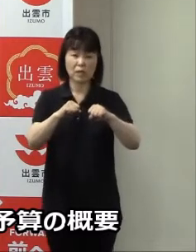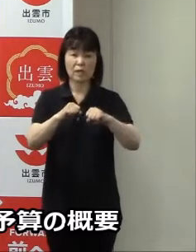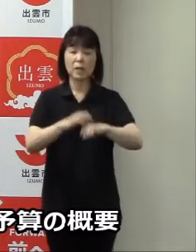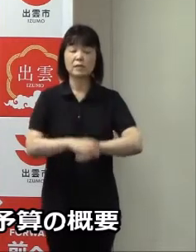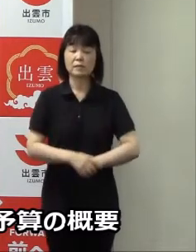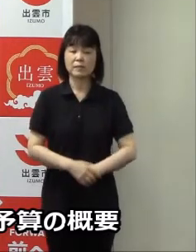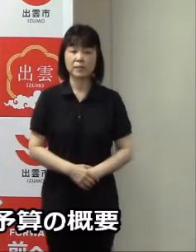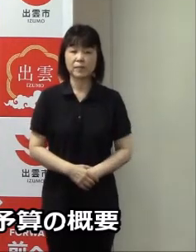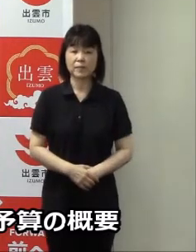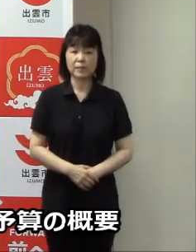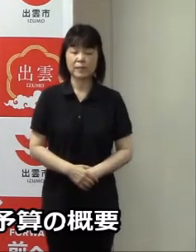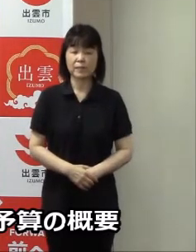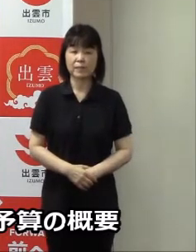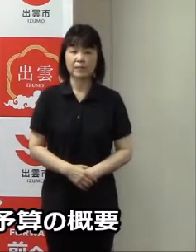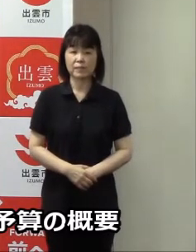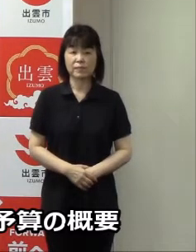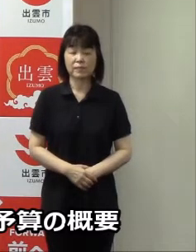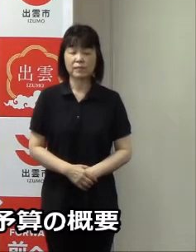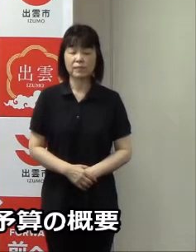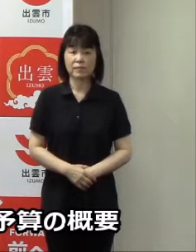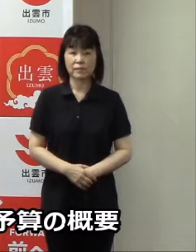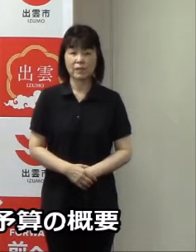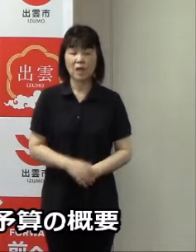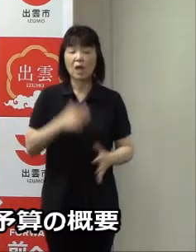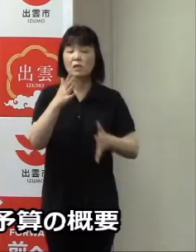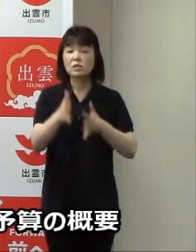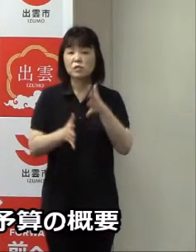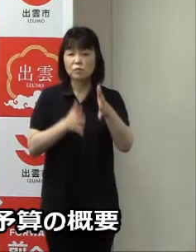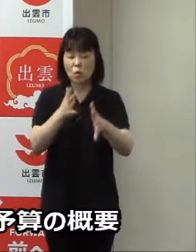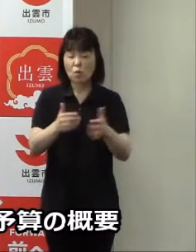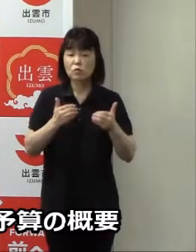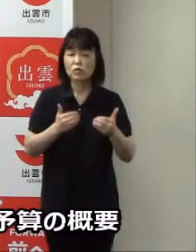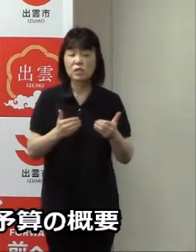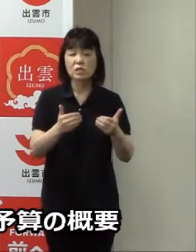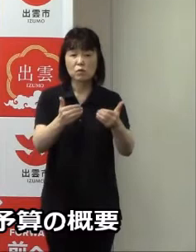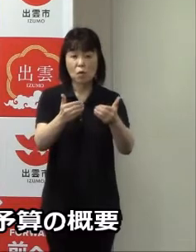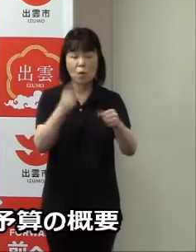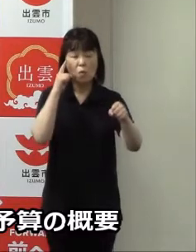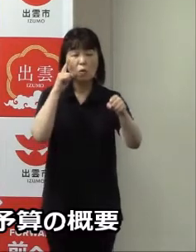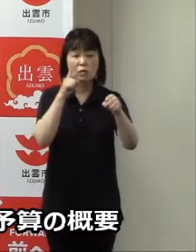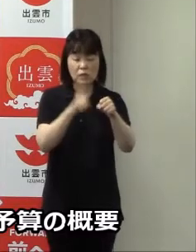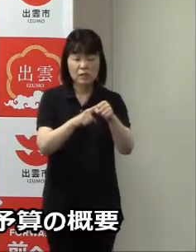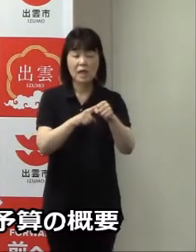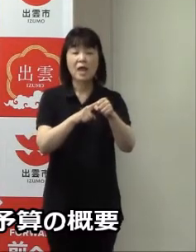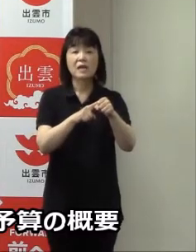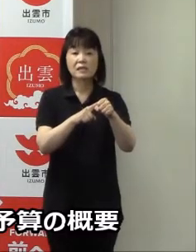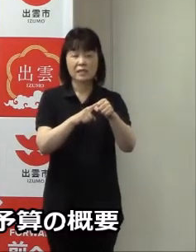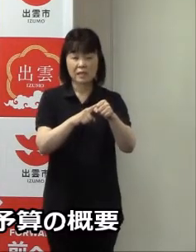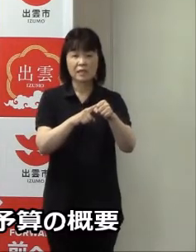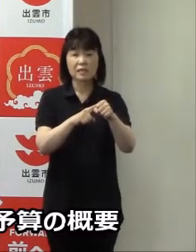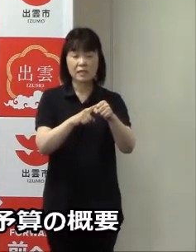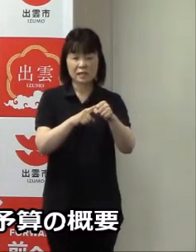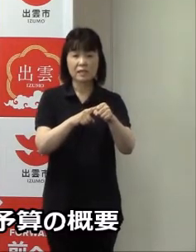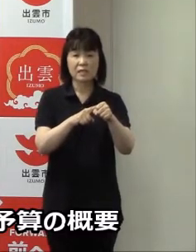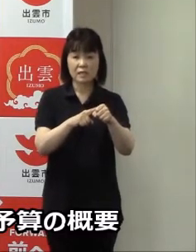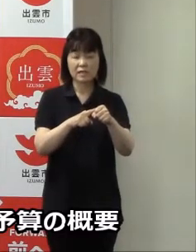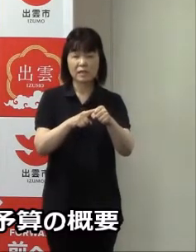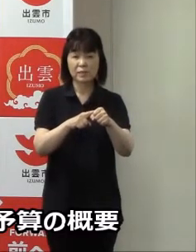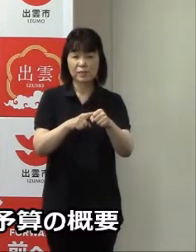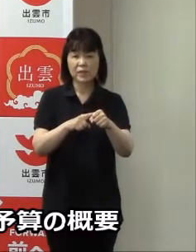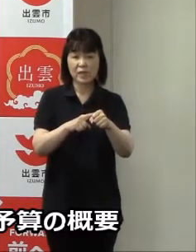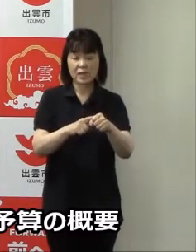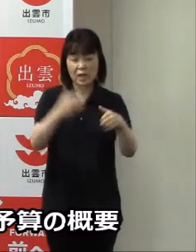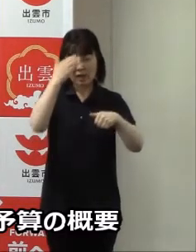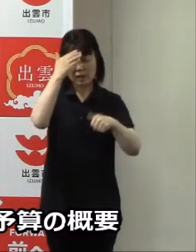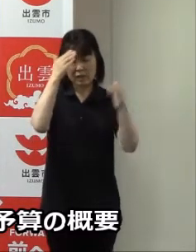。8番目はスポーツ振興を目的に寄付金をスポーツ振興基金に積み立てるということであります